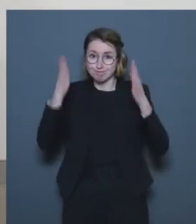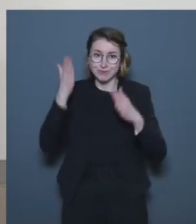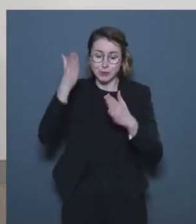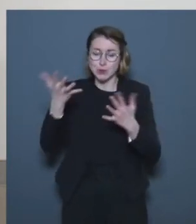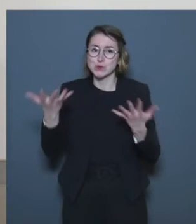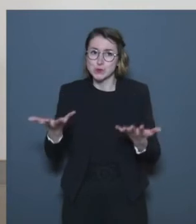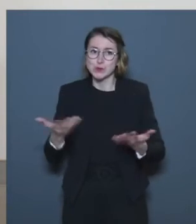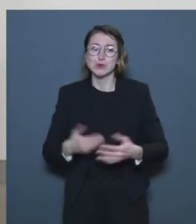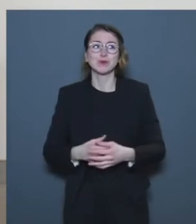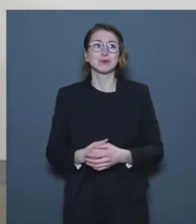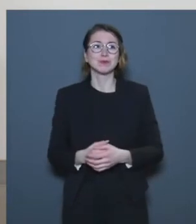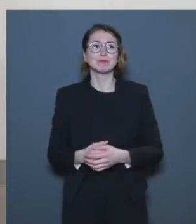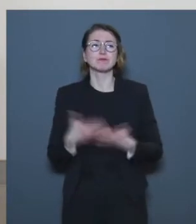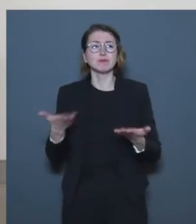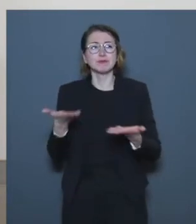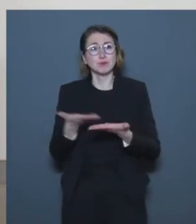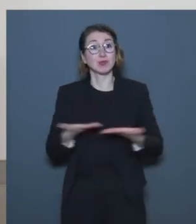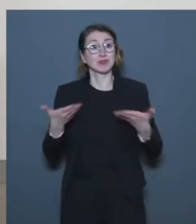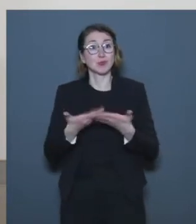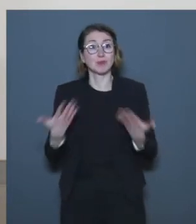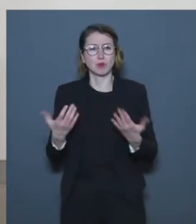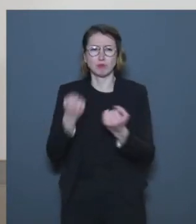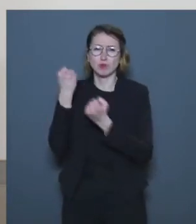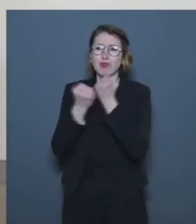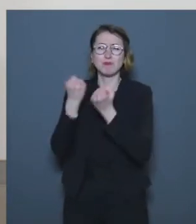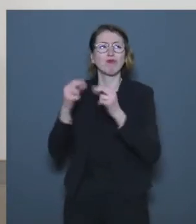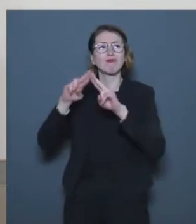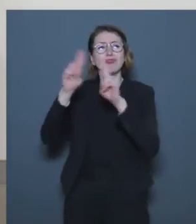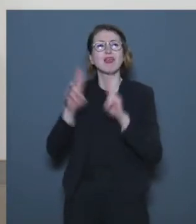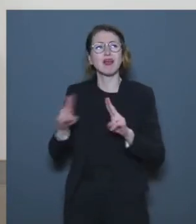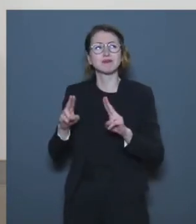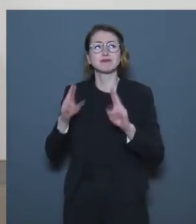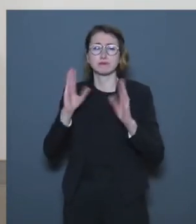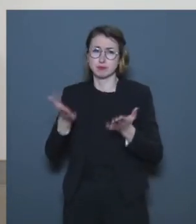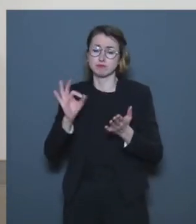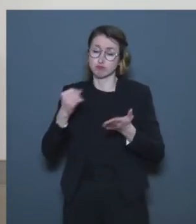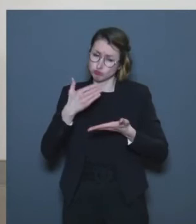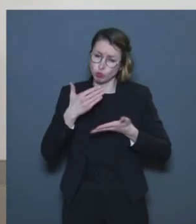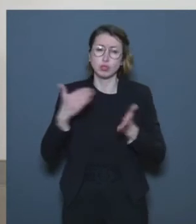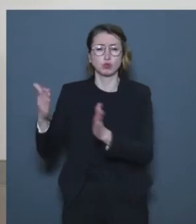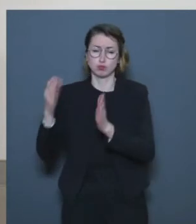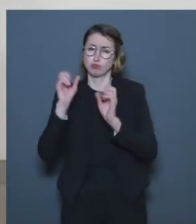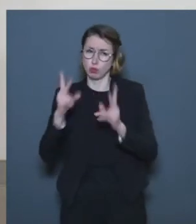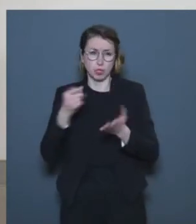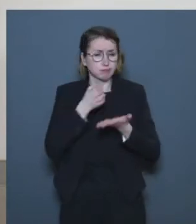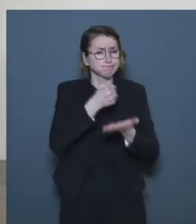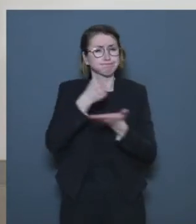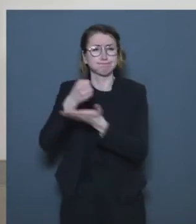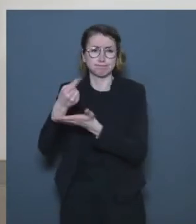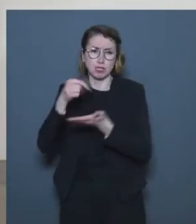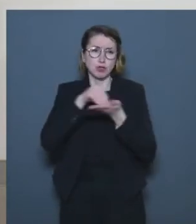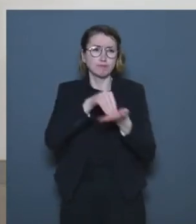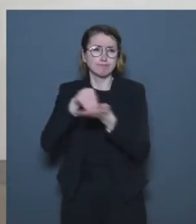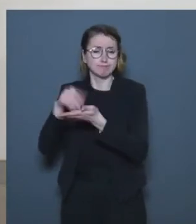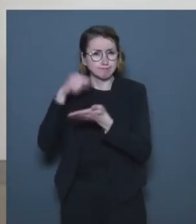gouvernement fédéral continuera certaines mesures de support et spécifiquement vers le secteur